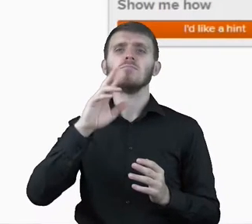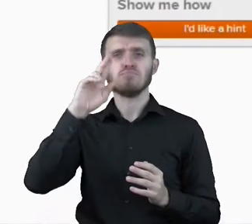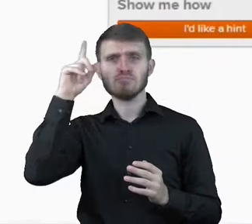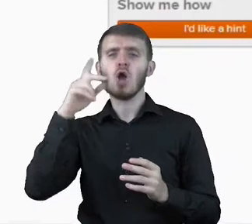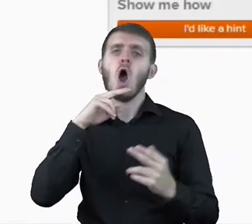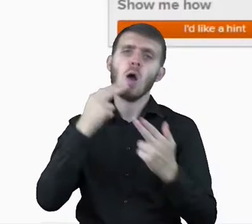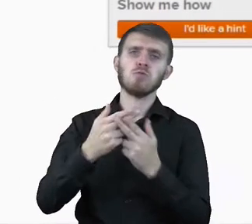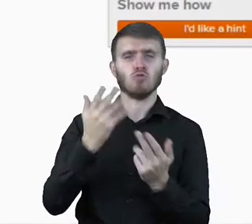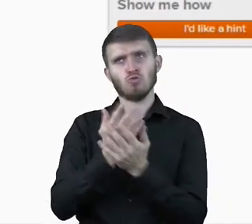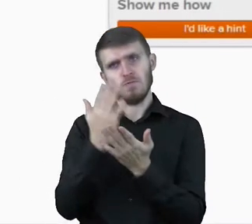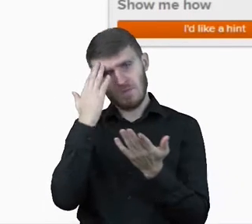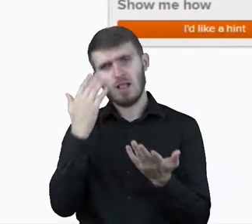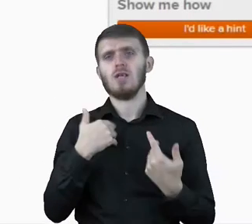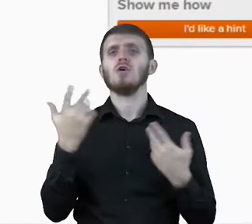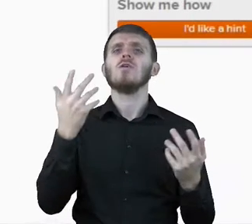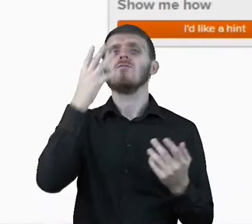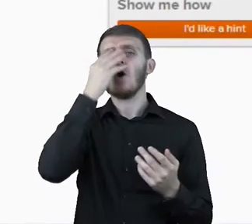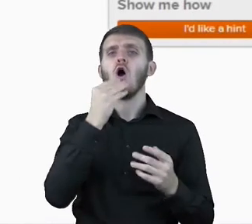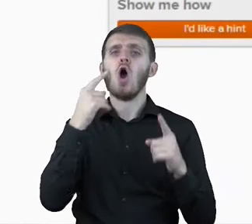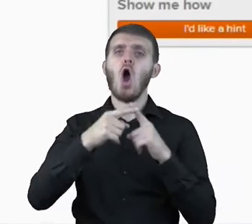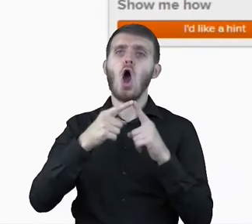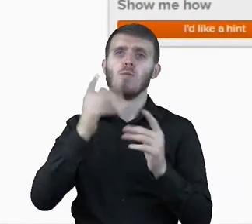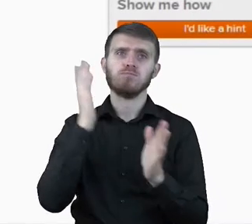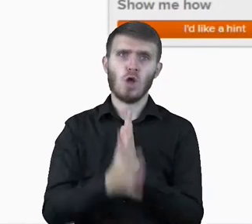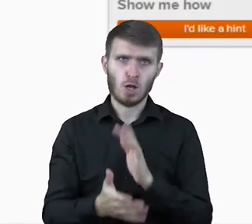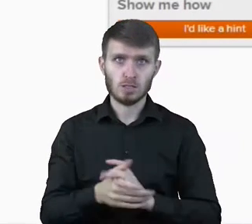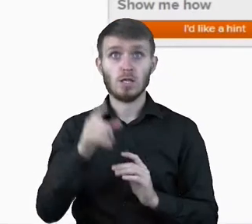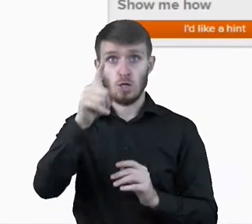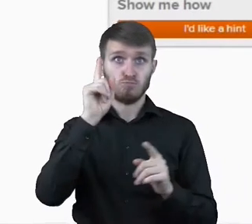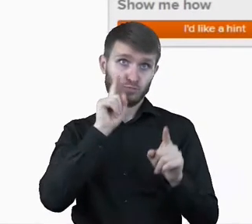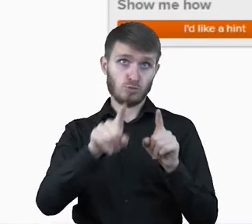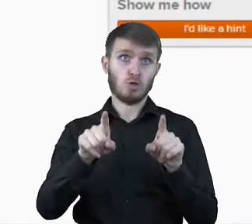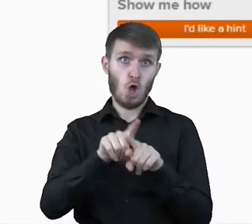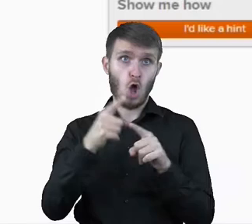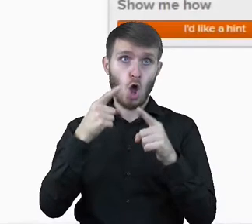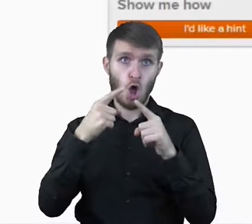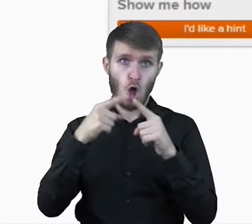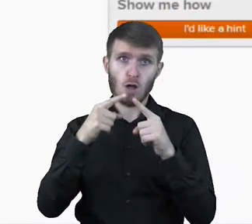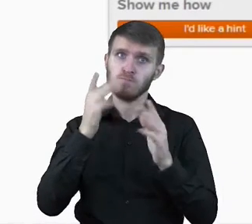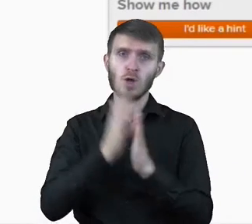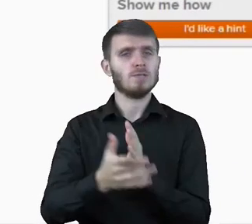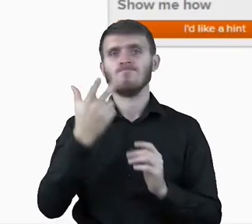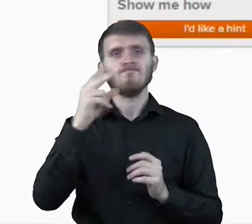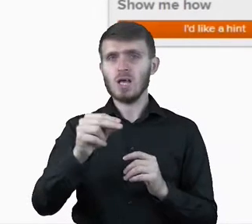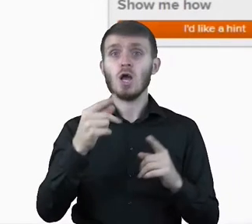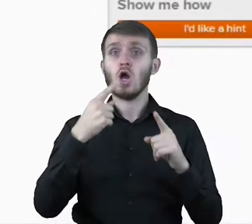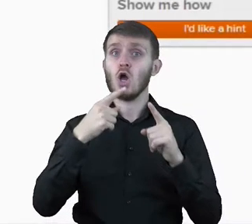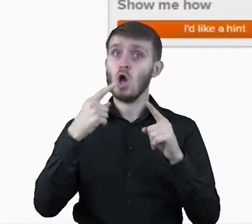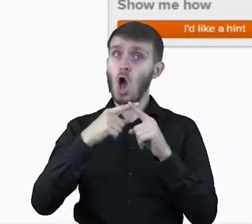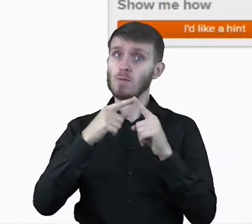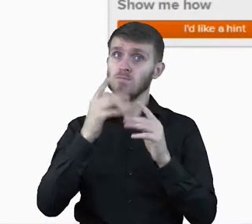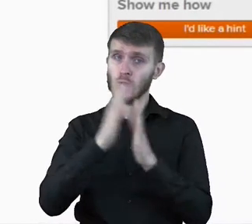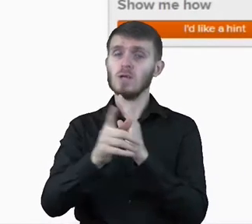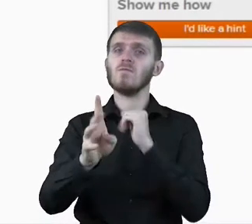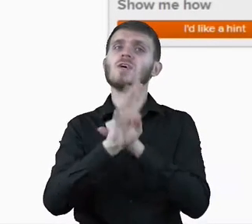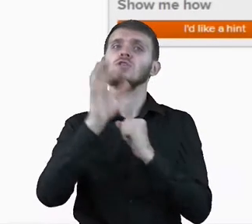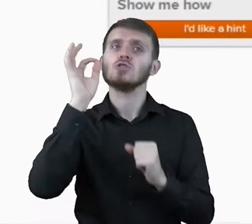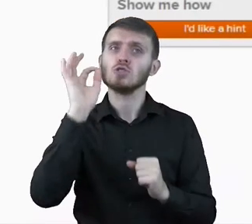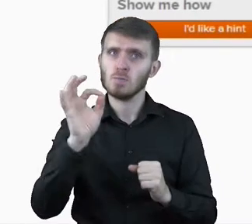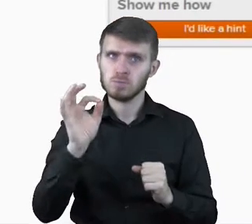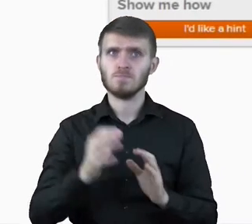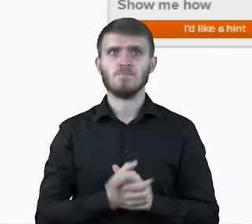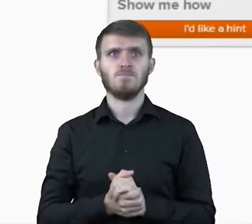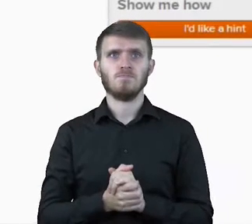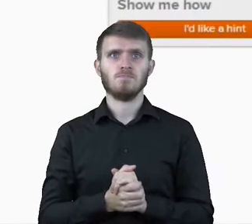odpowiedź. Nie, to nie jest kąt prosty. Kąt prosty to jest kąt równy 90 stopni. Tu na pewno nie będzie 90 stopni. Jeśli